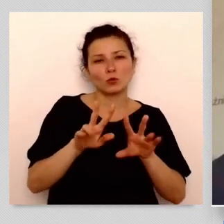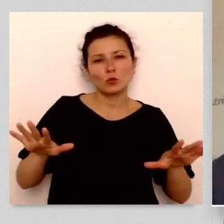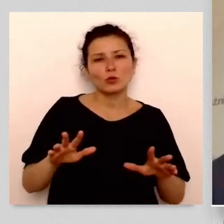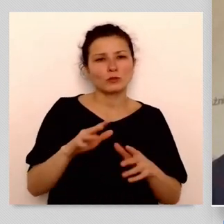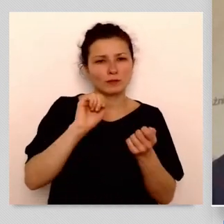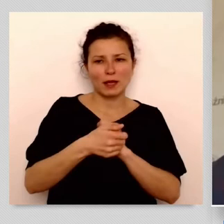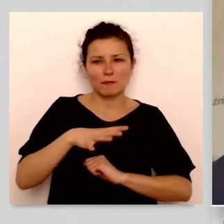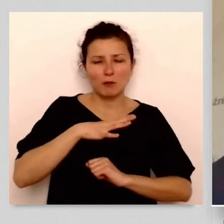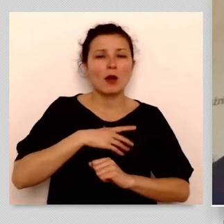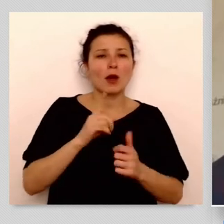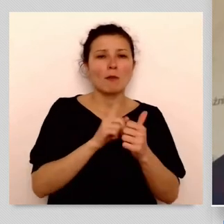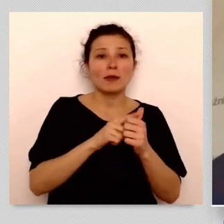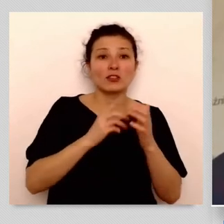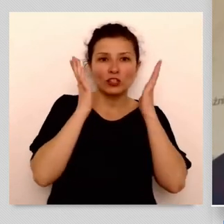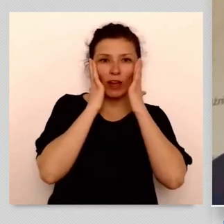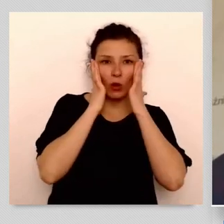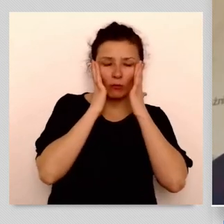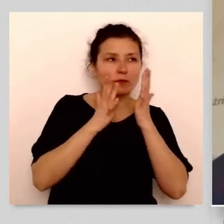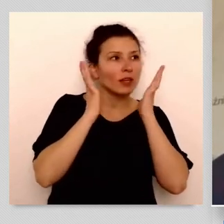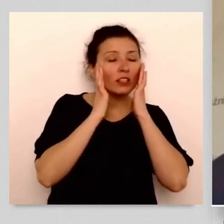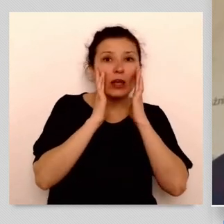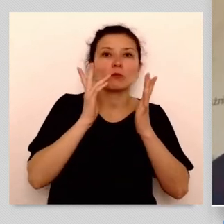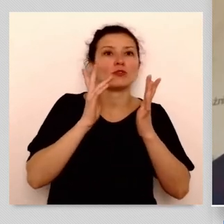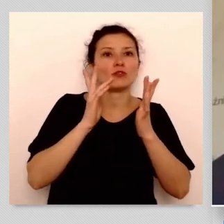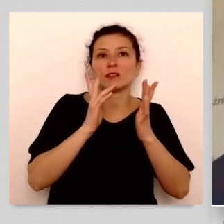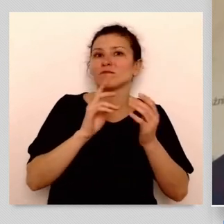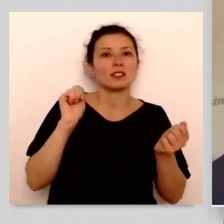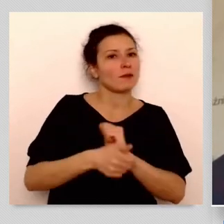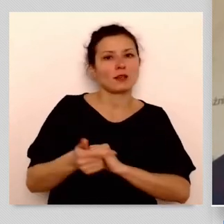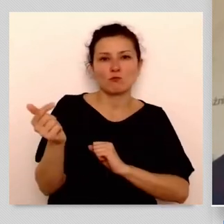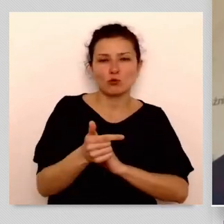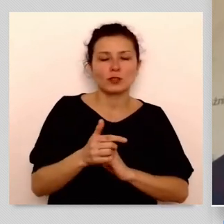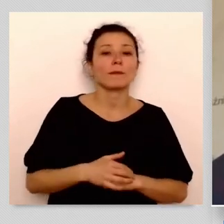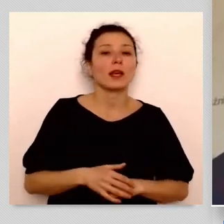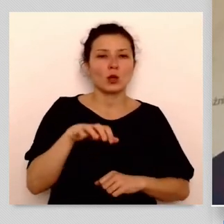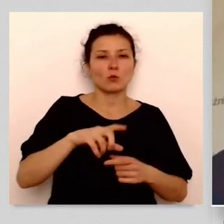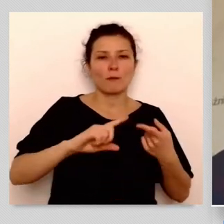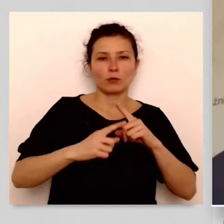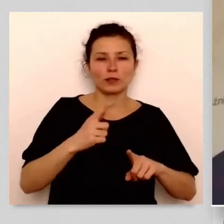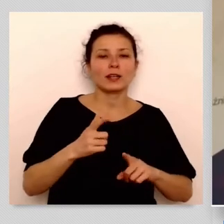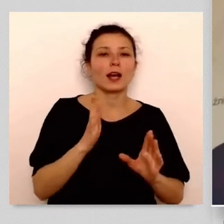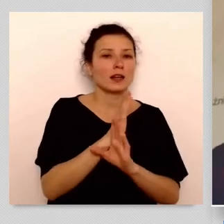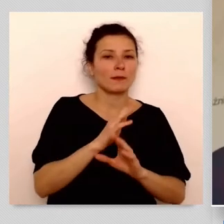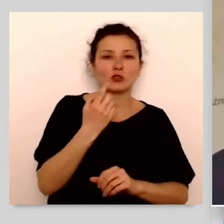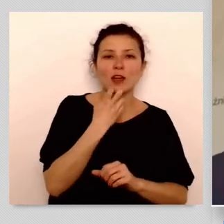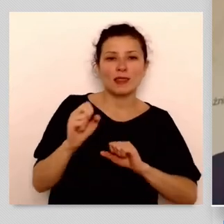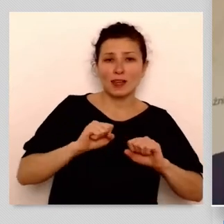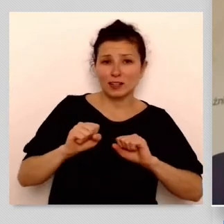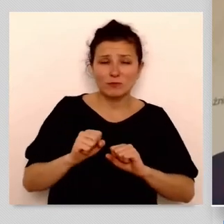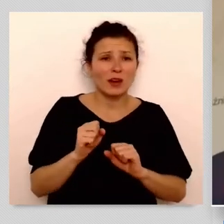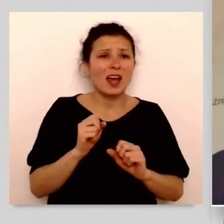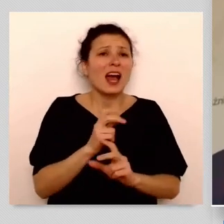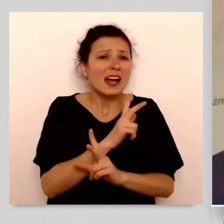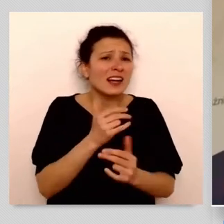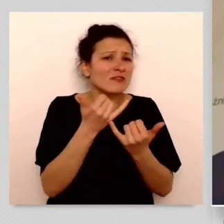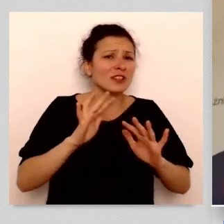pierwsze, świadomość nieuchronnych zmian w polityce klimatyczno-energetycznej, choć każdy inaczej ją rozumie. Po